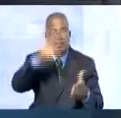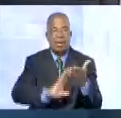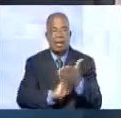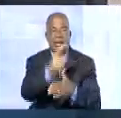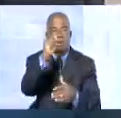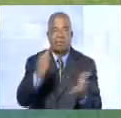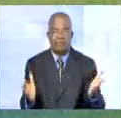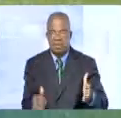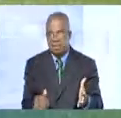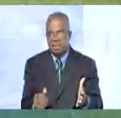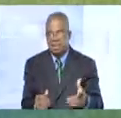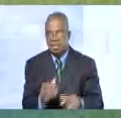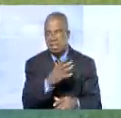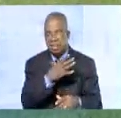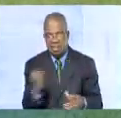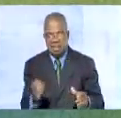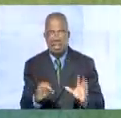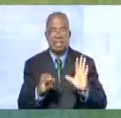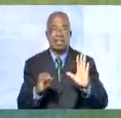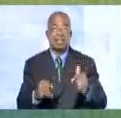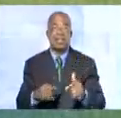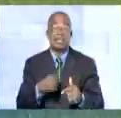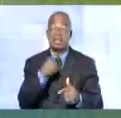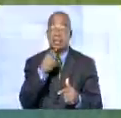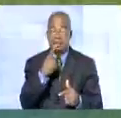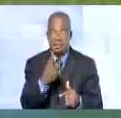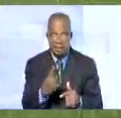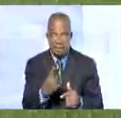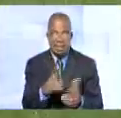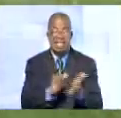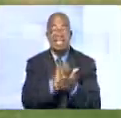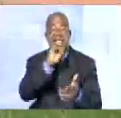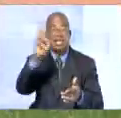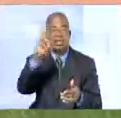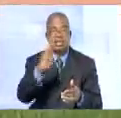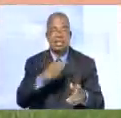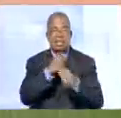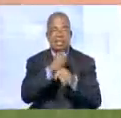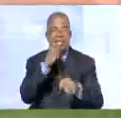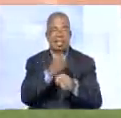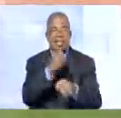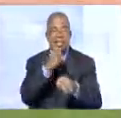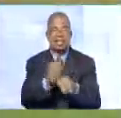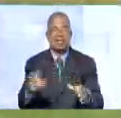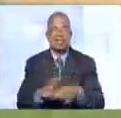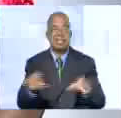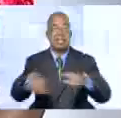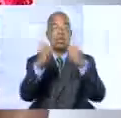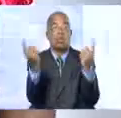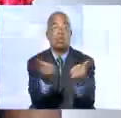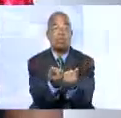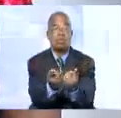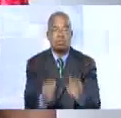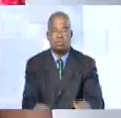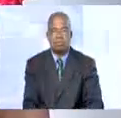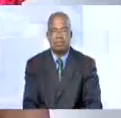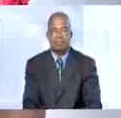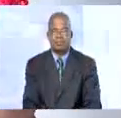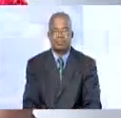confiance accordée. Il a tenu à préciser que c'est le résultat d'un travail d'équipe.